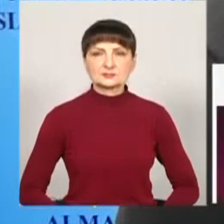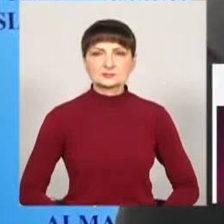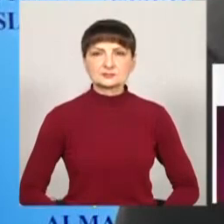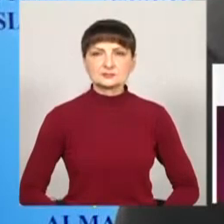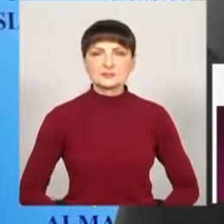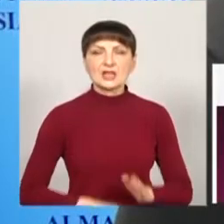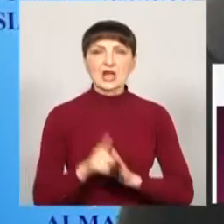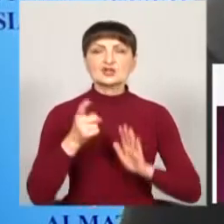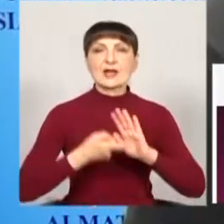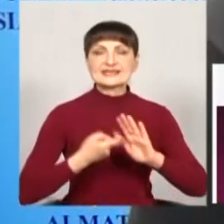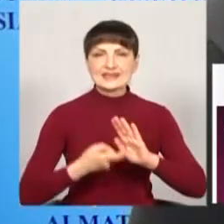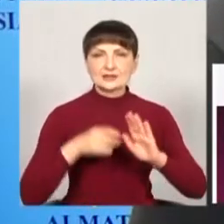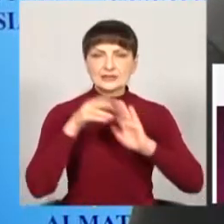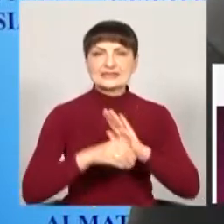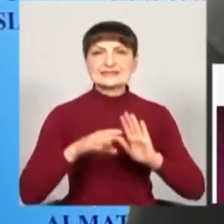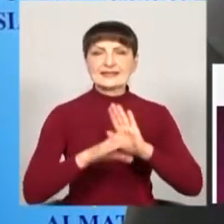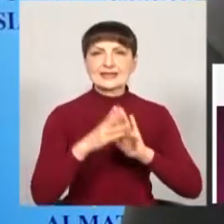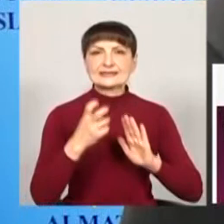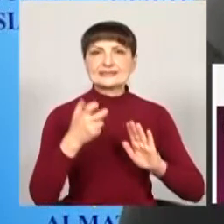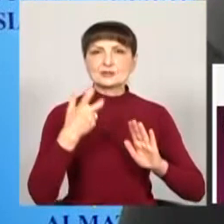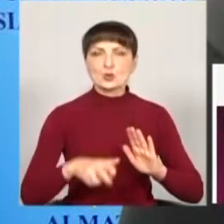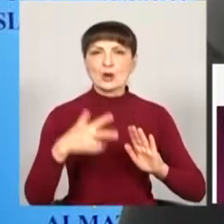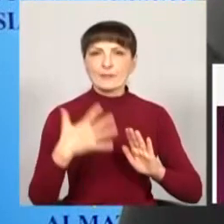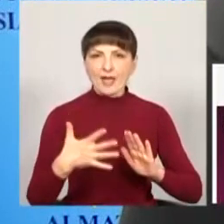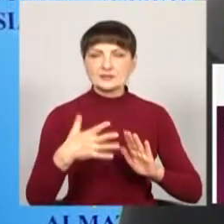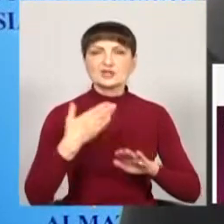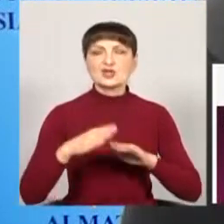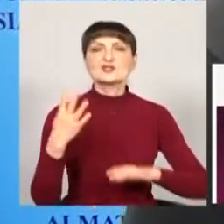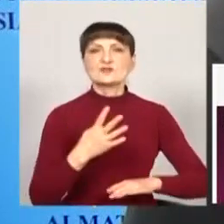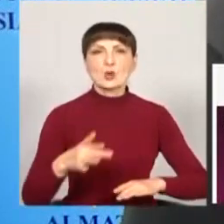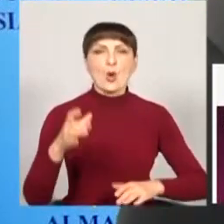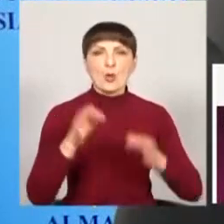Значит, расследование предусмотрено статьей 345, частью 4 Уголовного кодекса